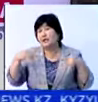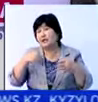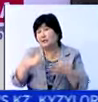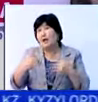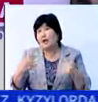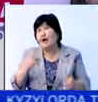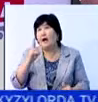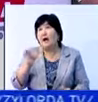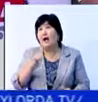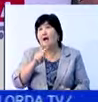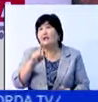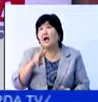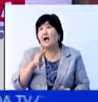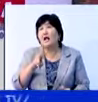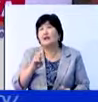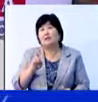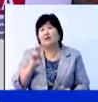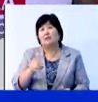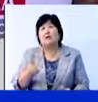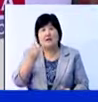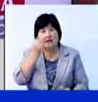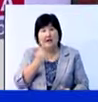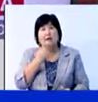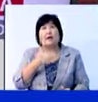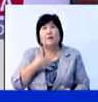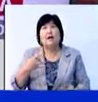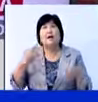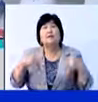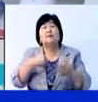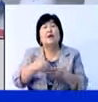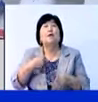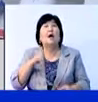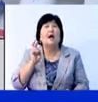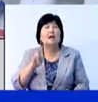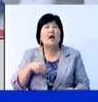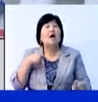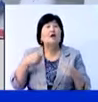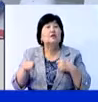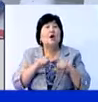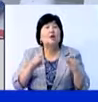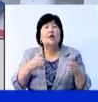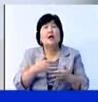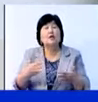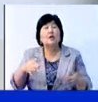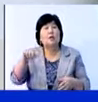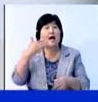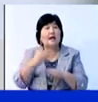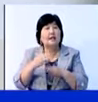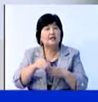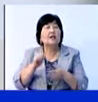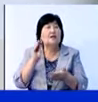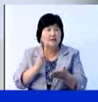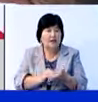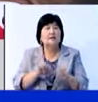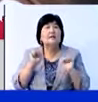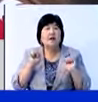қазір біз қазалыға да келіп жатыр. Рахмет оған да. Мен мысалы телевизор алуға келдім. Сауда нүктесінде тауарларды несиеге рәсімдеу жолда